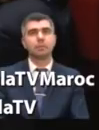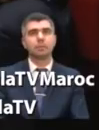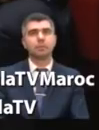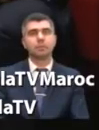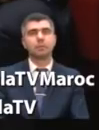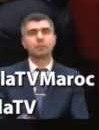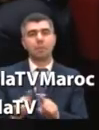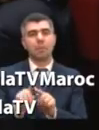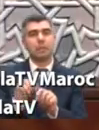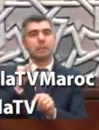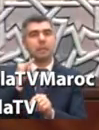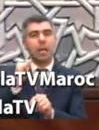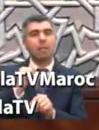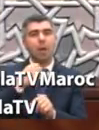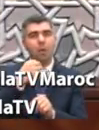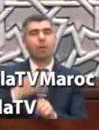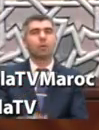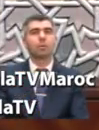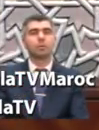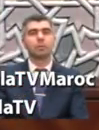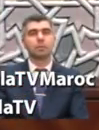واتصلها يوميا. انتهى الوقت سيد الوزير.